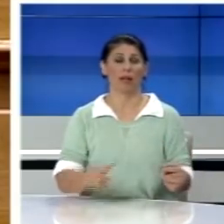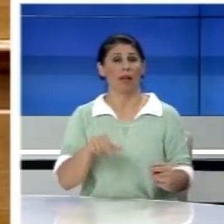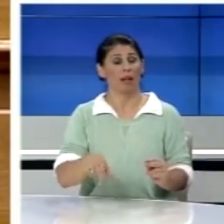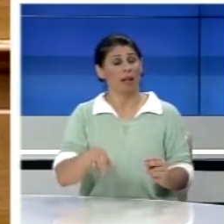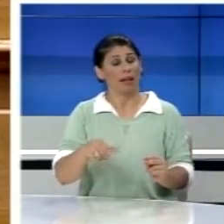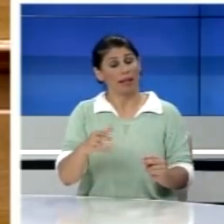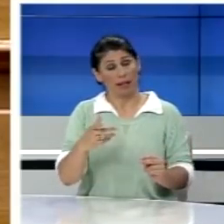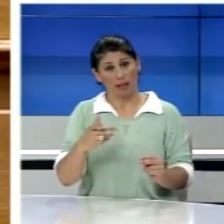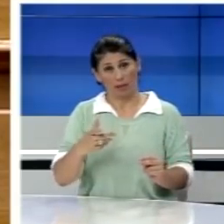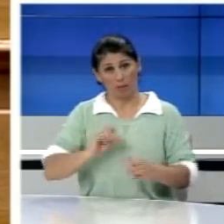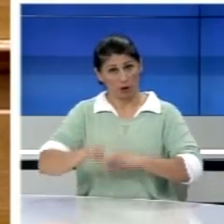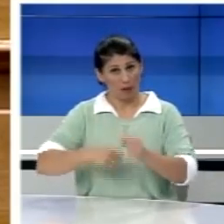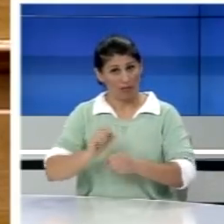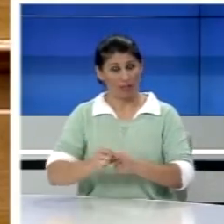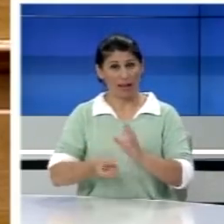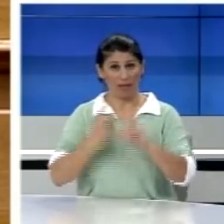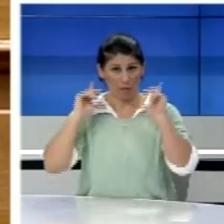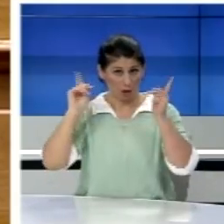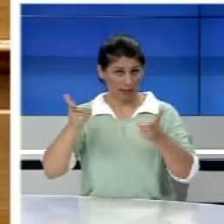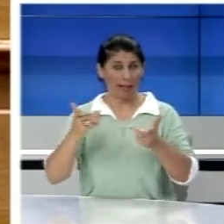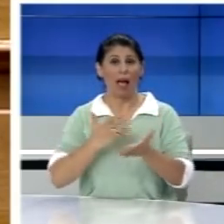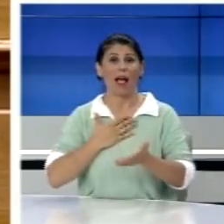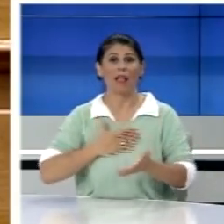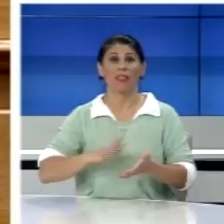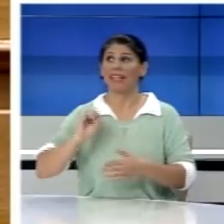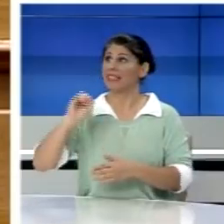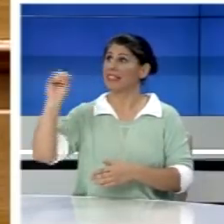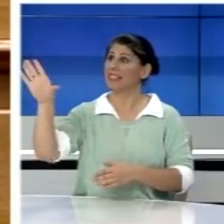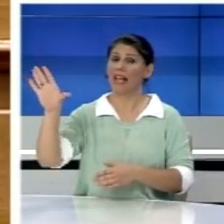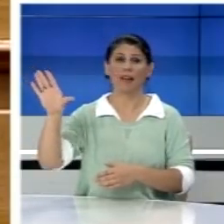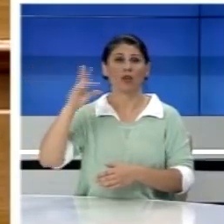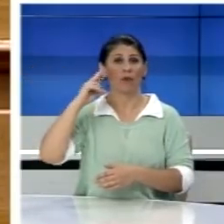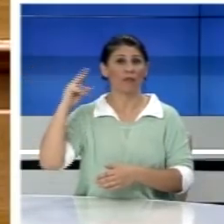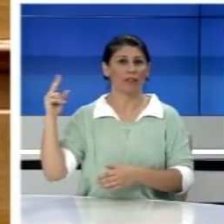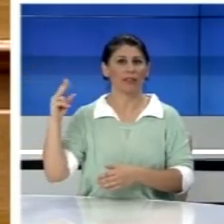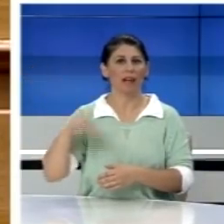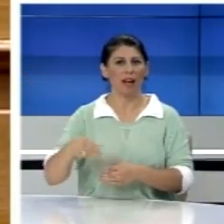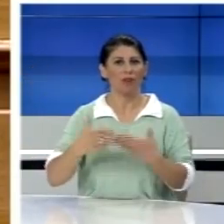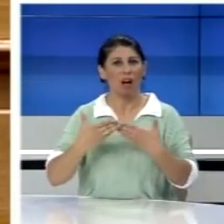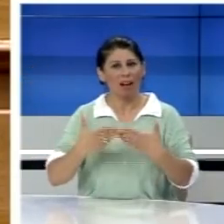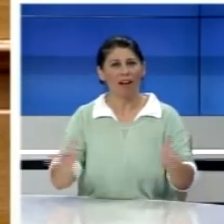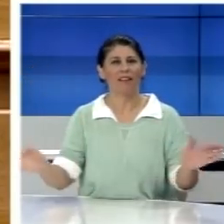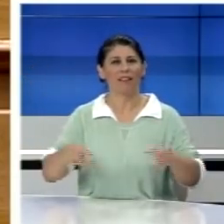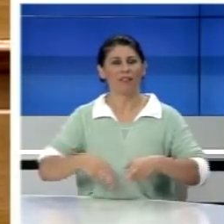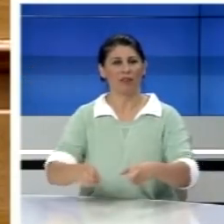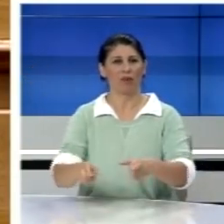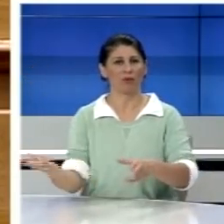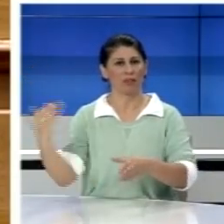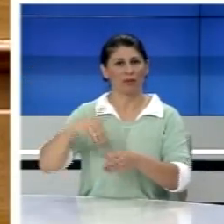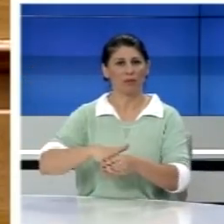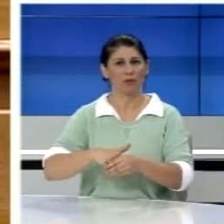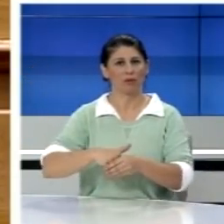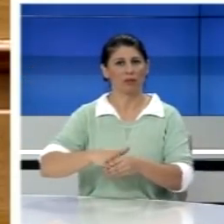ξενόγλωσσων φοιτητών, ως αν τα πανεπιστήμια να είναι κάτι σαν tour operators, ανοίγει κι άλλο το δρόμο. Για να μπουν και να γενικευτούν